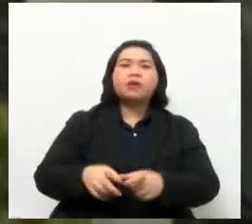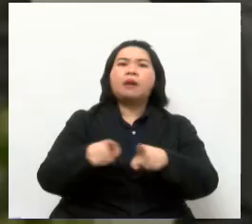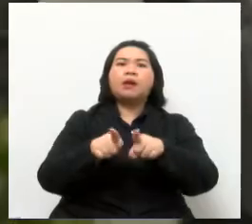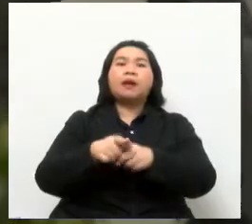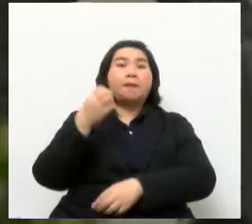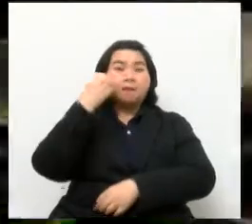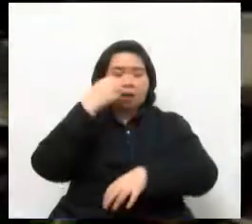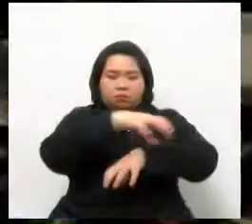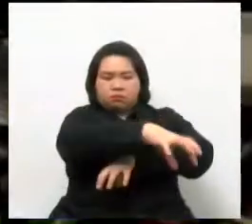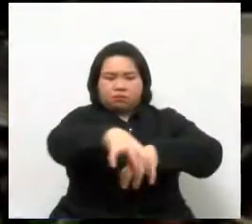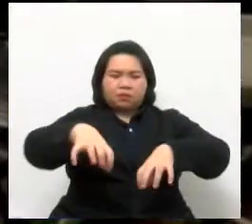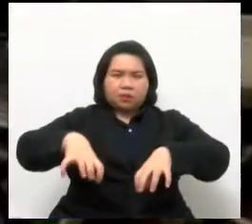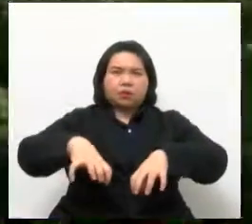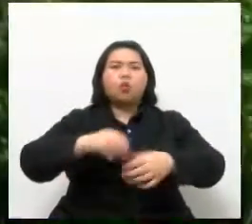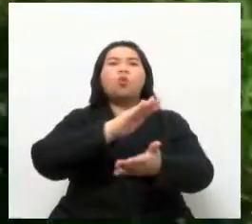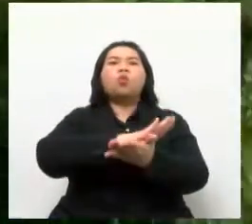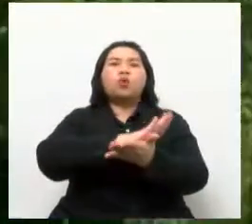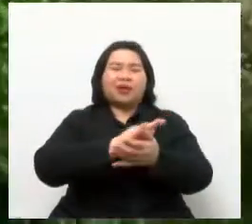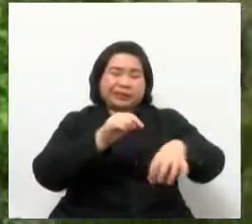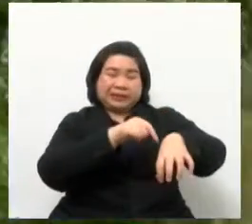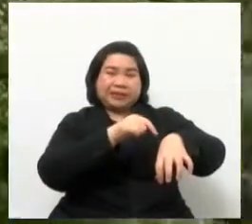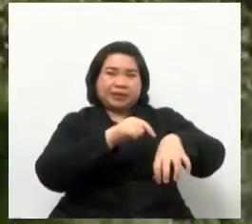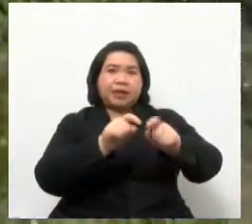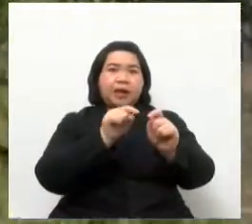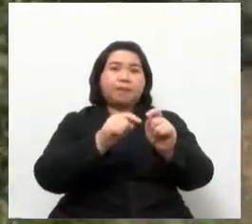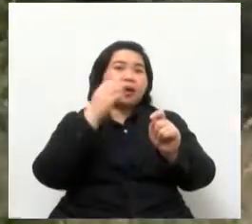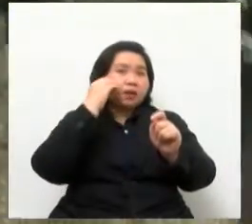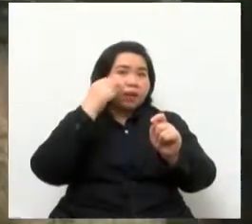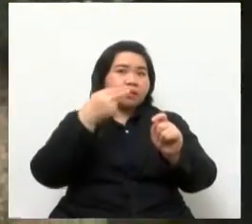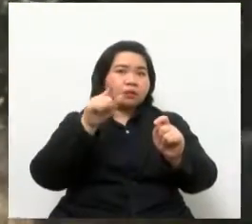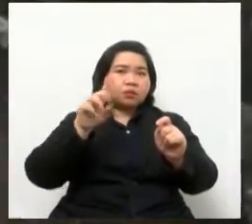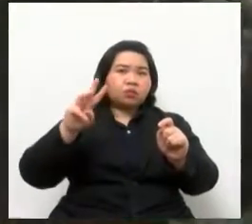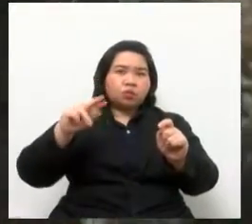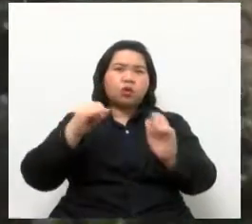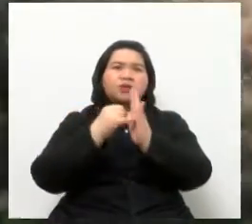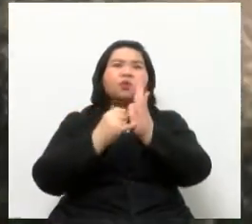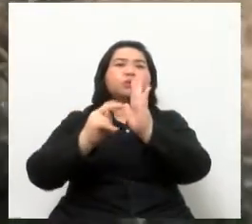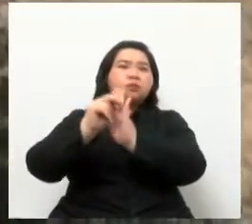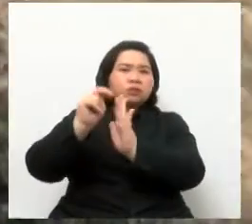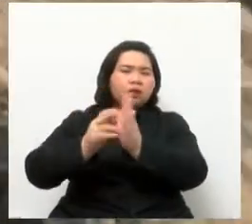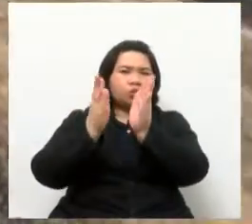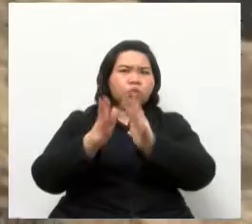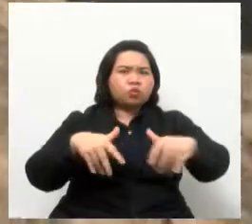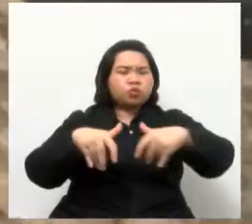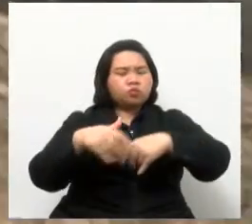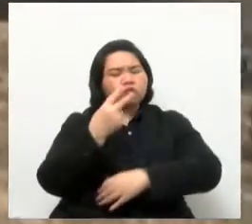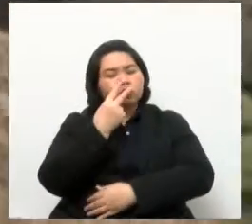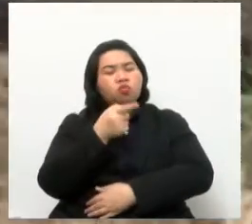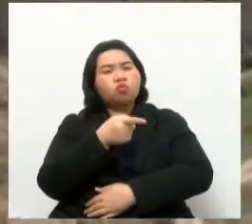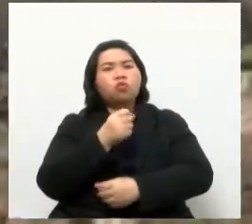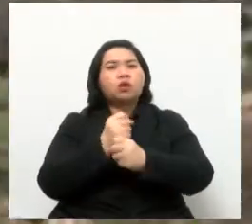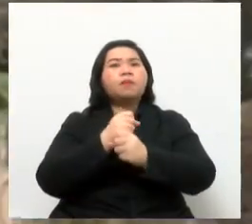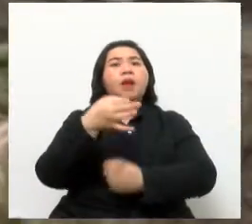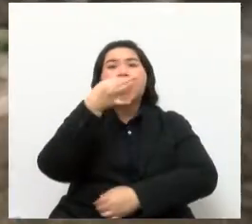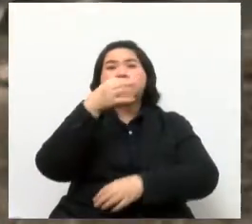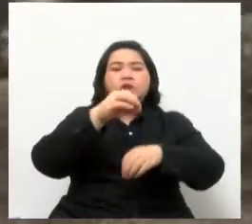เขตพื้นที่บริการของโรงเรียนบ้านฟ้าอำเภอบ้านหลวงจังหวัดน่านคนในชุมชนส่วนใหญ่ประกอบอาชีพเก